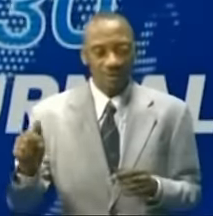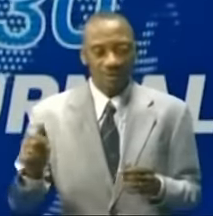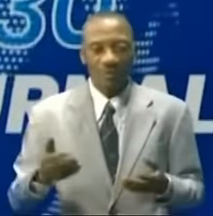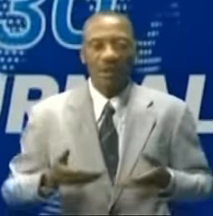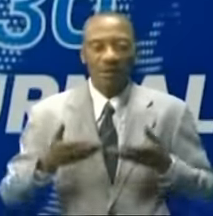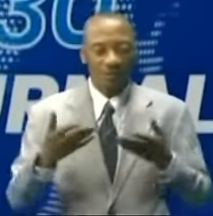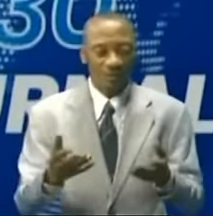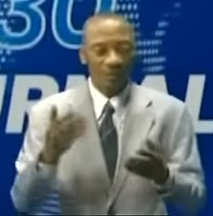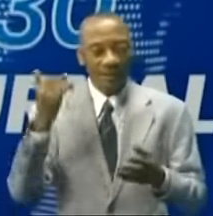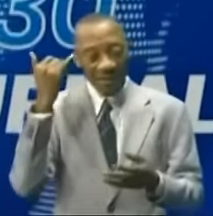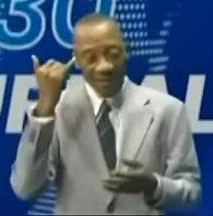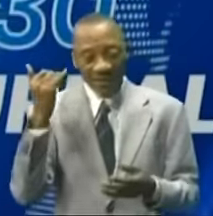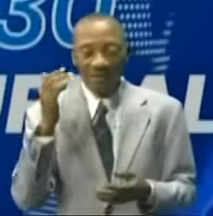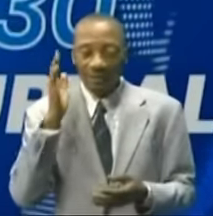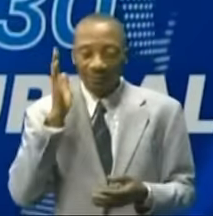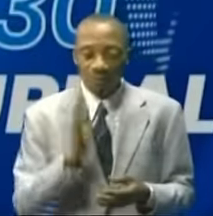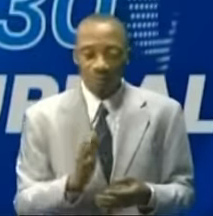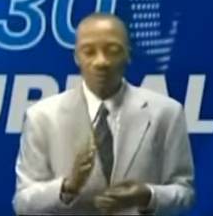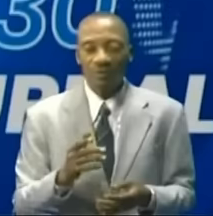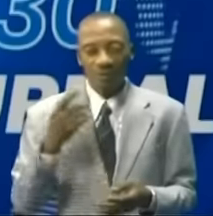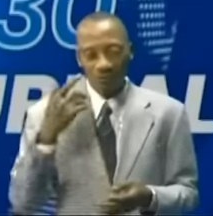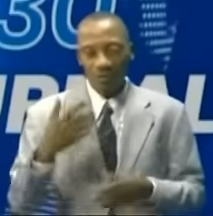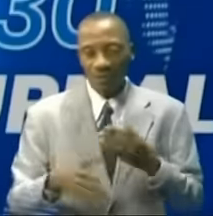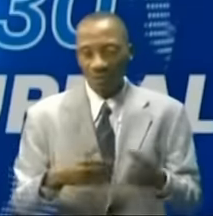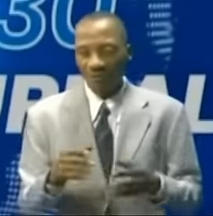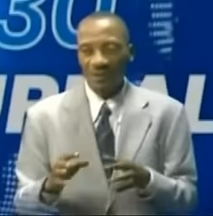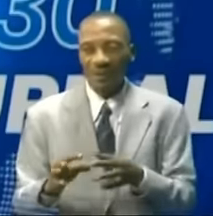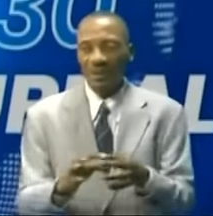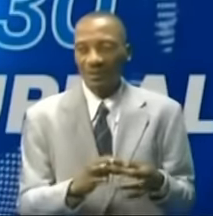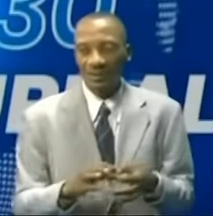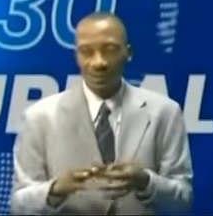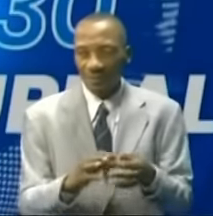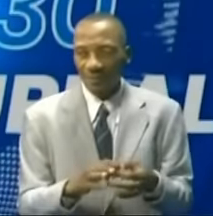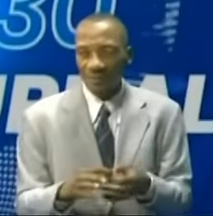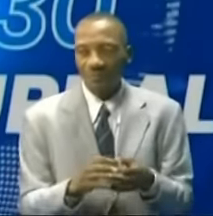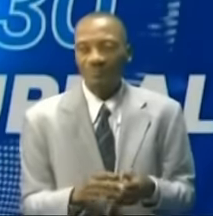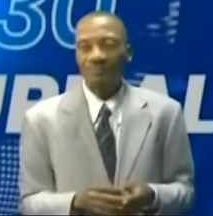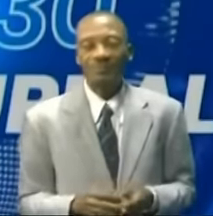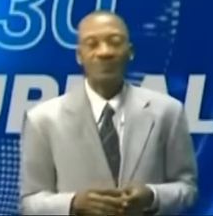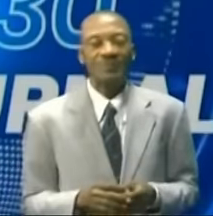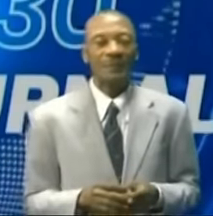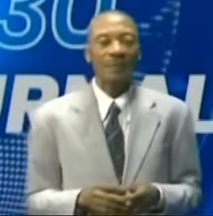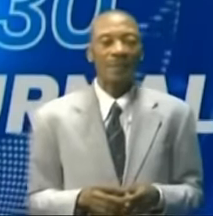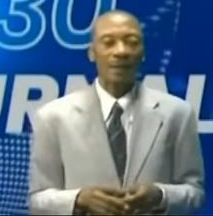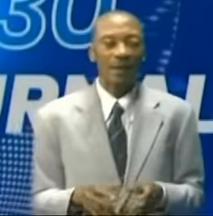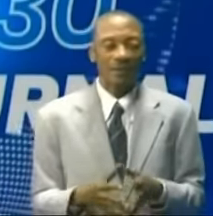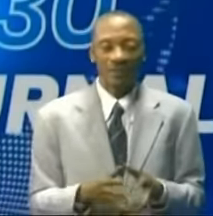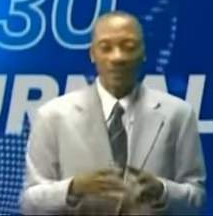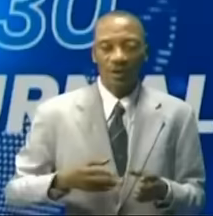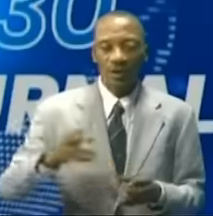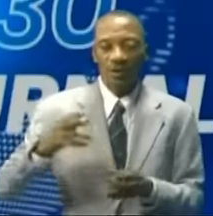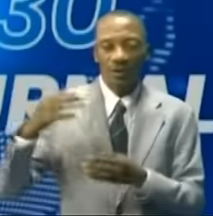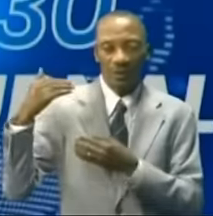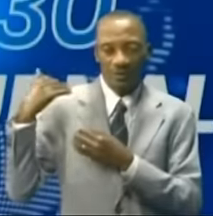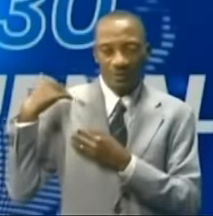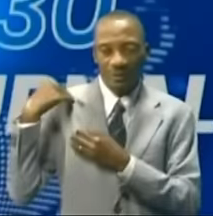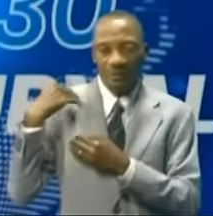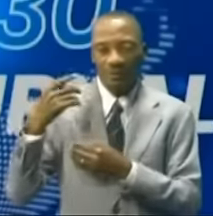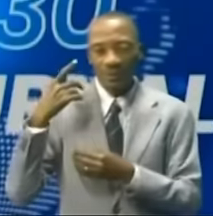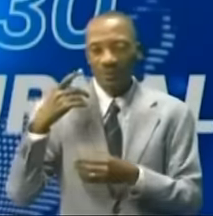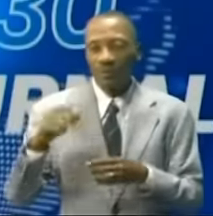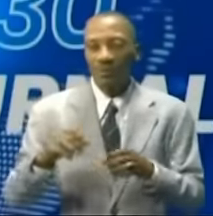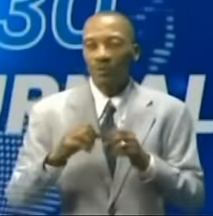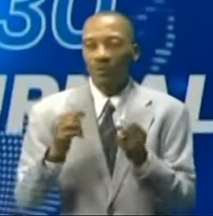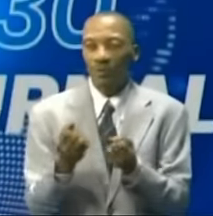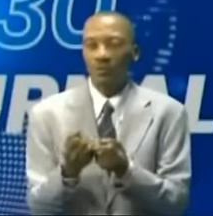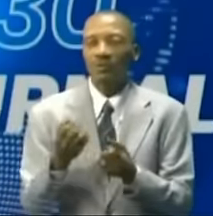avec le directeur général du Centre africain de contrôle et prévention des maladies, Dr Jean Kassé, qui révèle des solutions